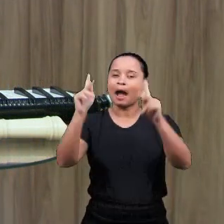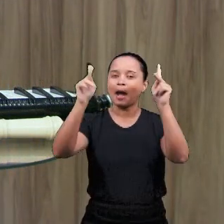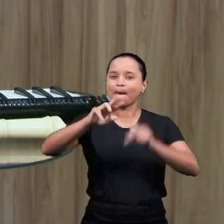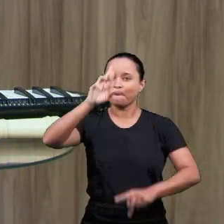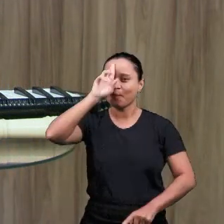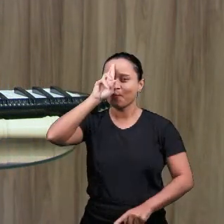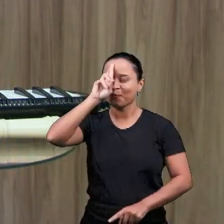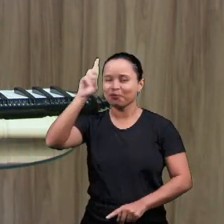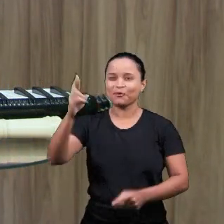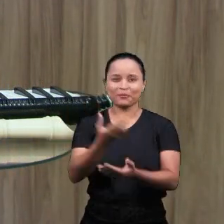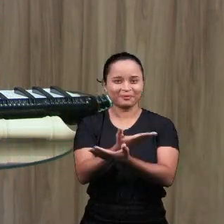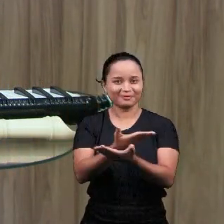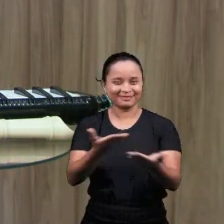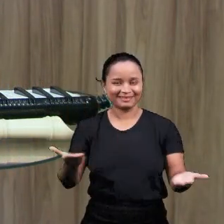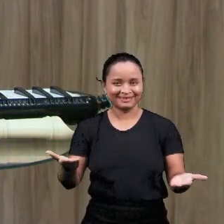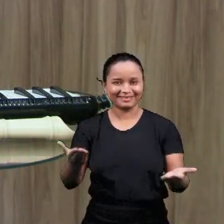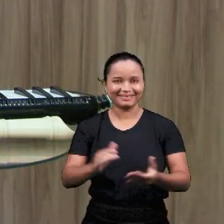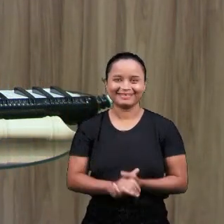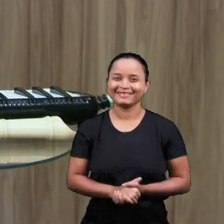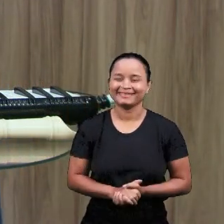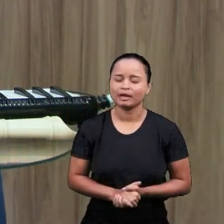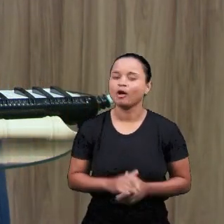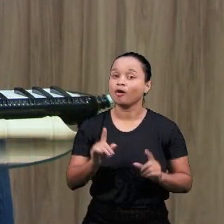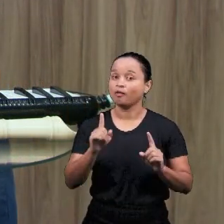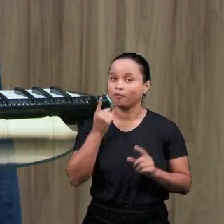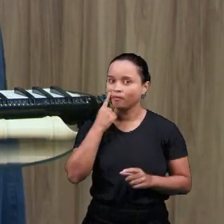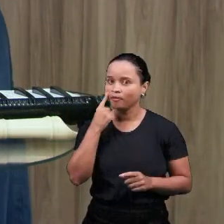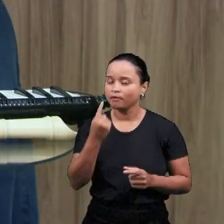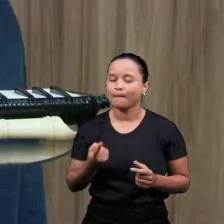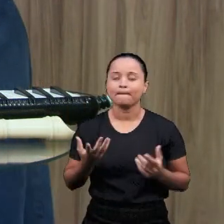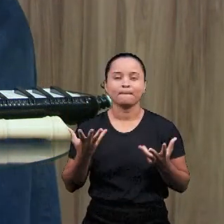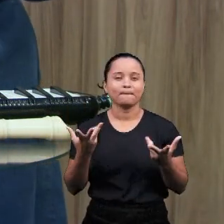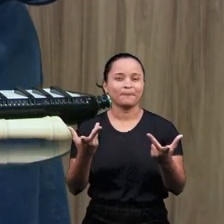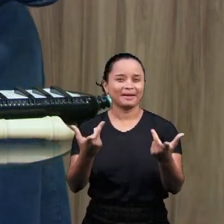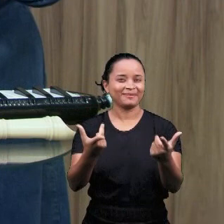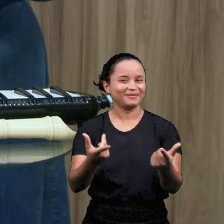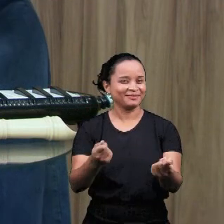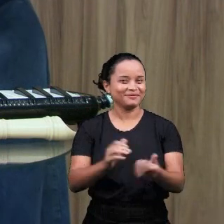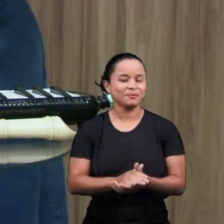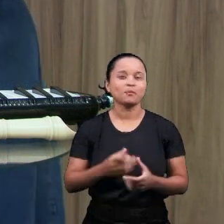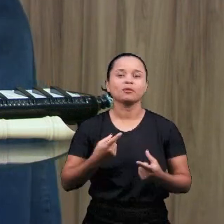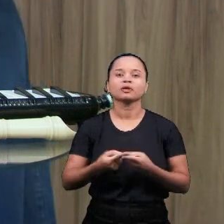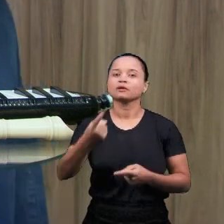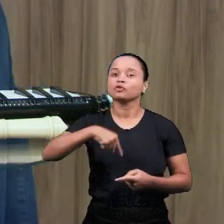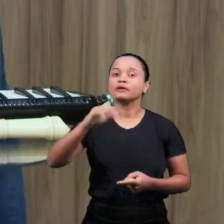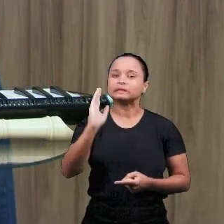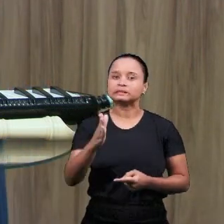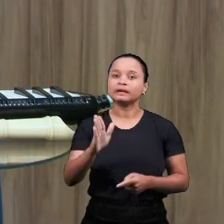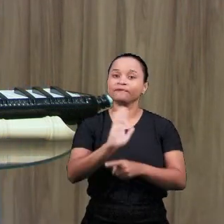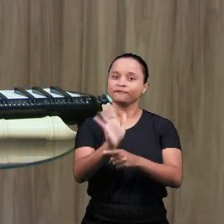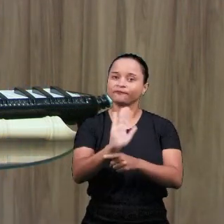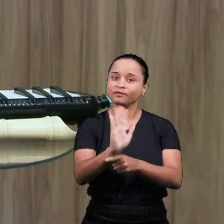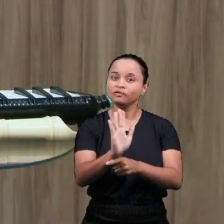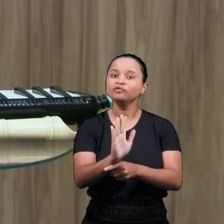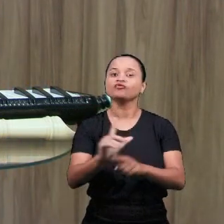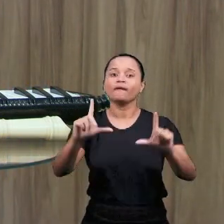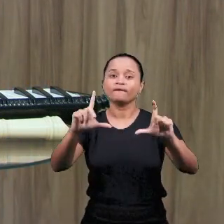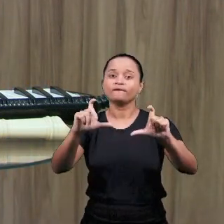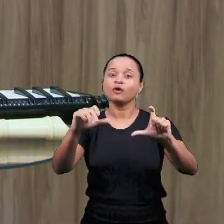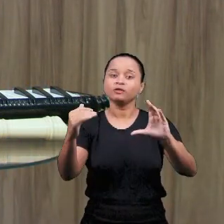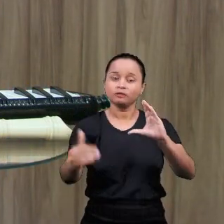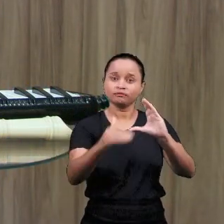tous. Regardez quelle merveille. Nous avons déjà reçu des vidéos et photos du tambour que